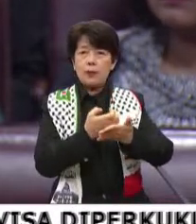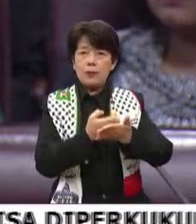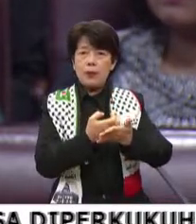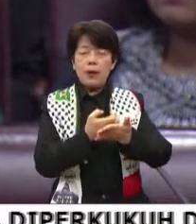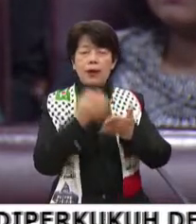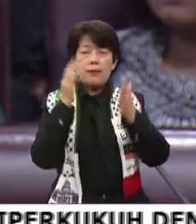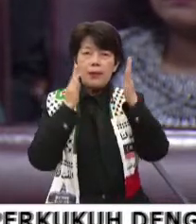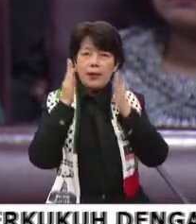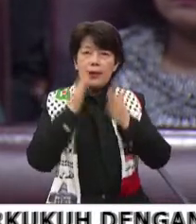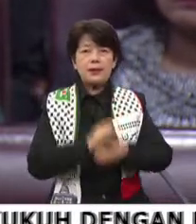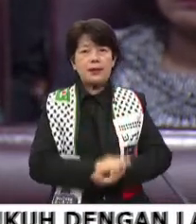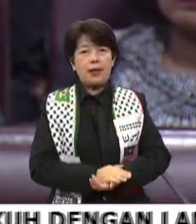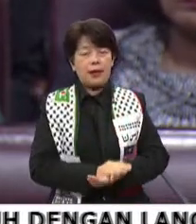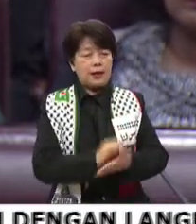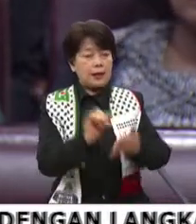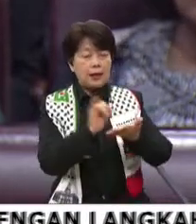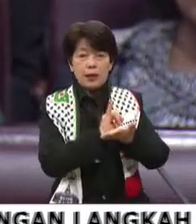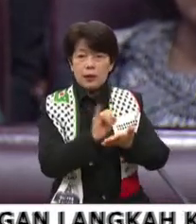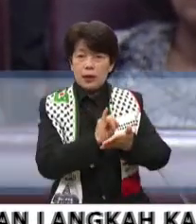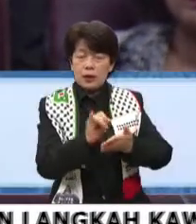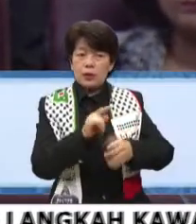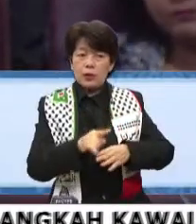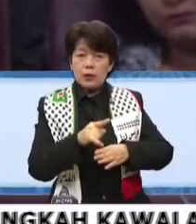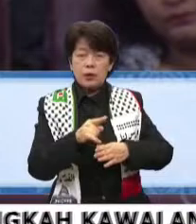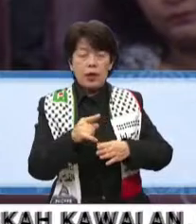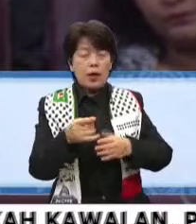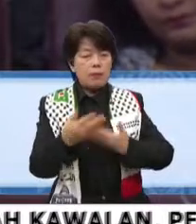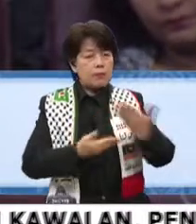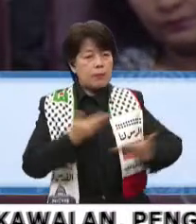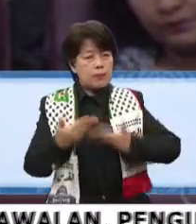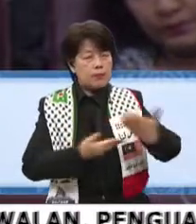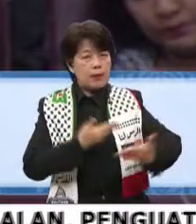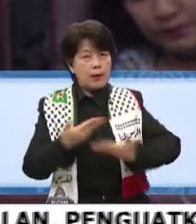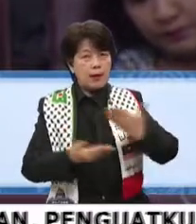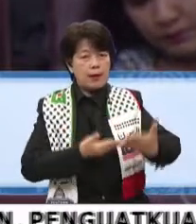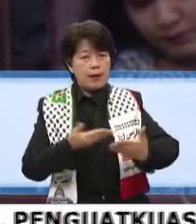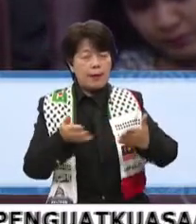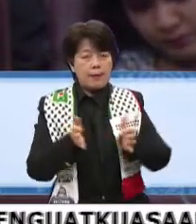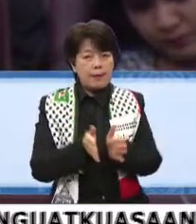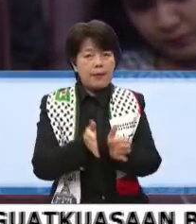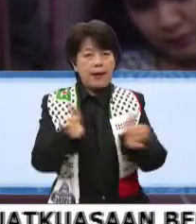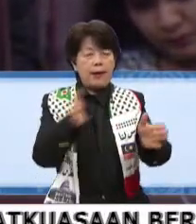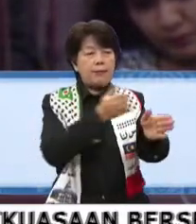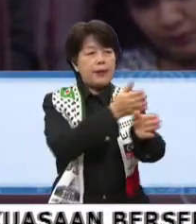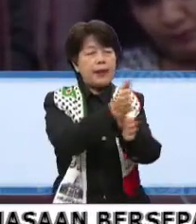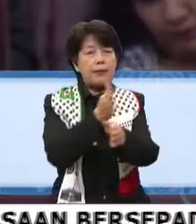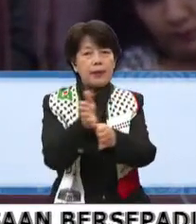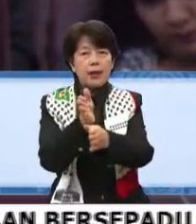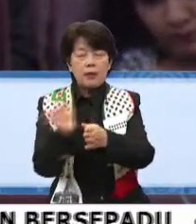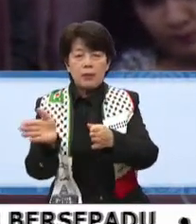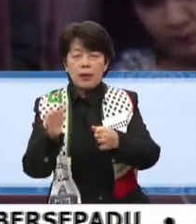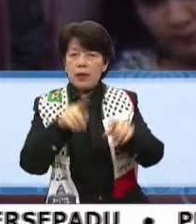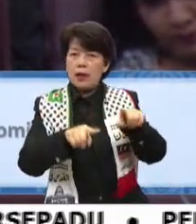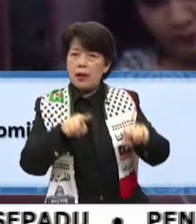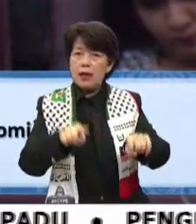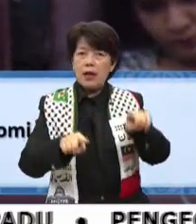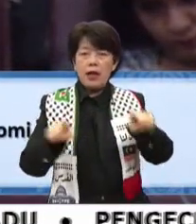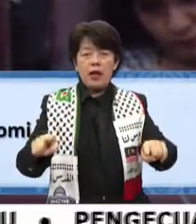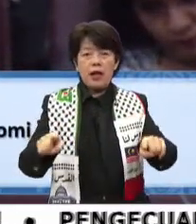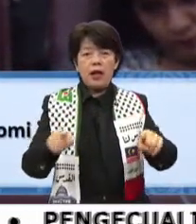industri ini merupakan dengan izin trade enableer kepada perkembangan pelbagai sektor lain seperti